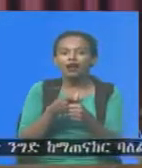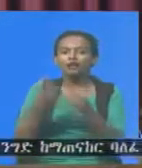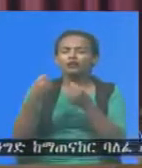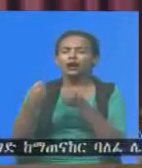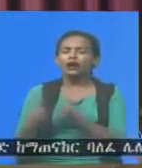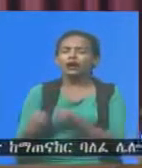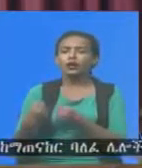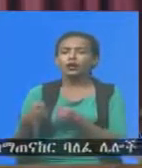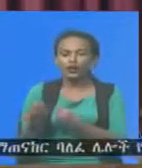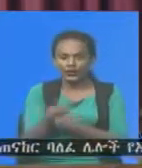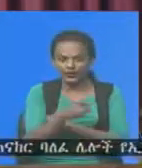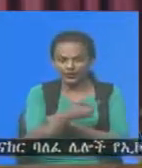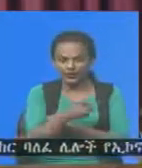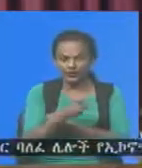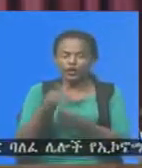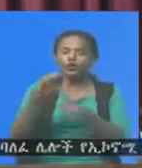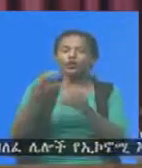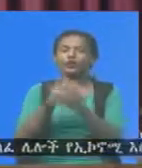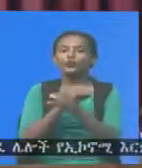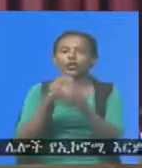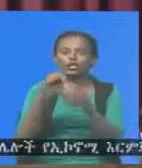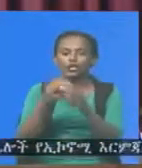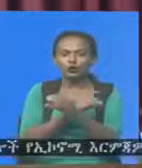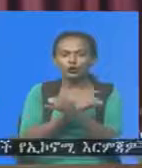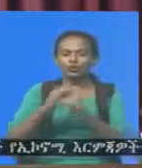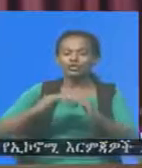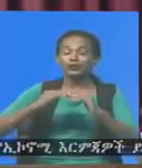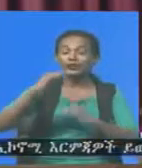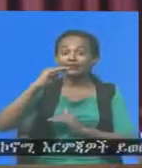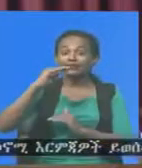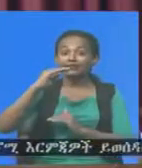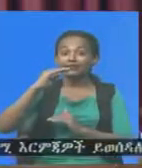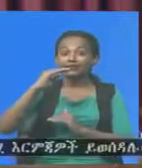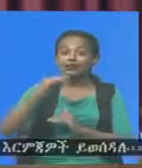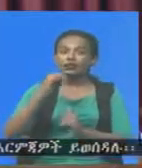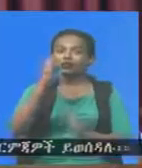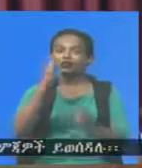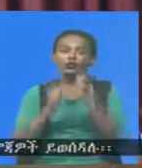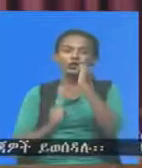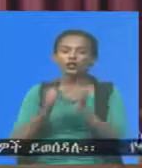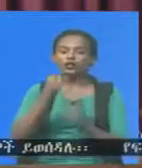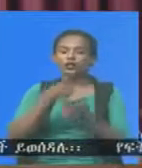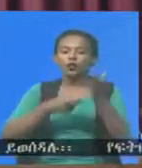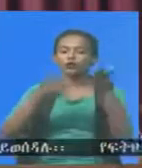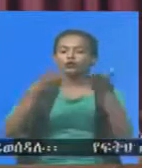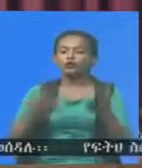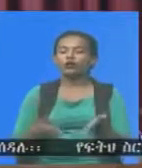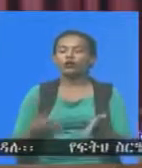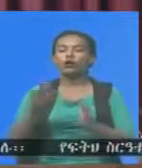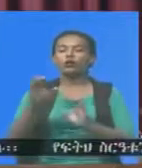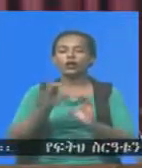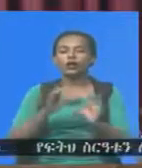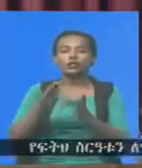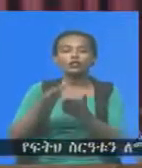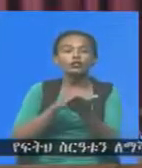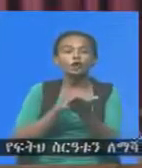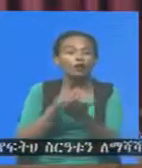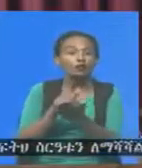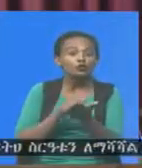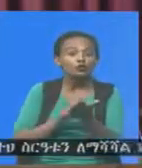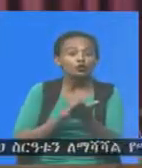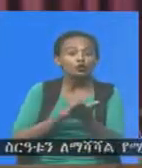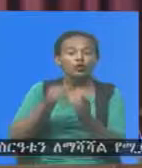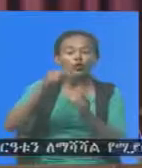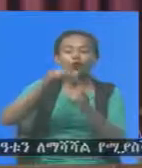ጠንካራ የሆኑ ኩባንያዎች ይበልጥ ተወዳዳሪ ነው ውጤታማ የሚያደርግ ደካሞቹን ወደ